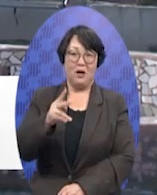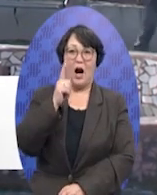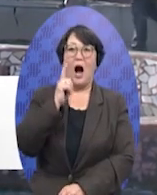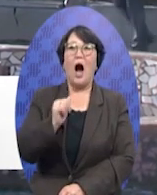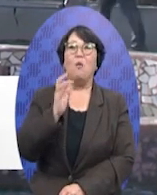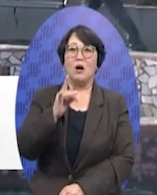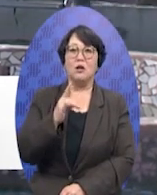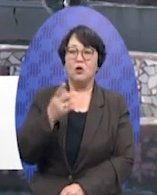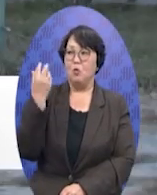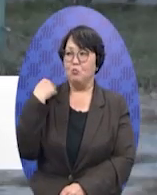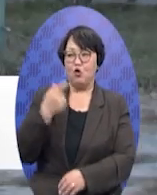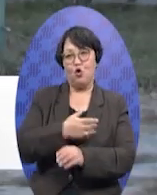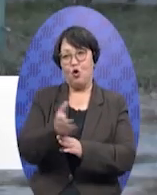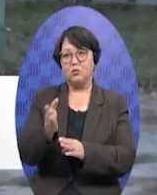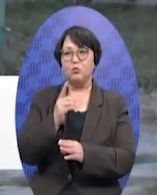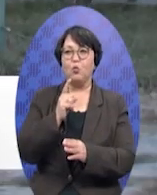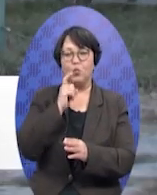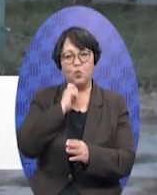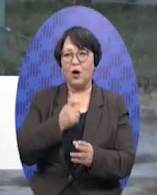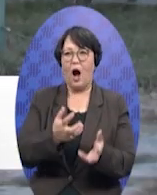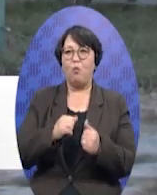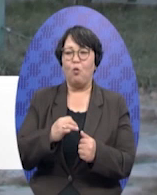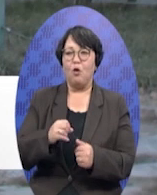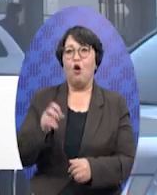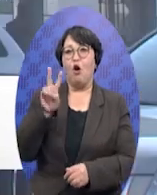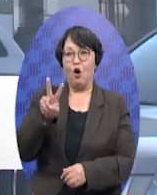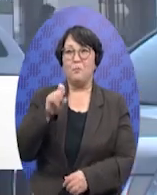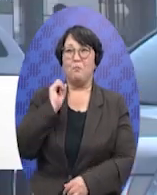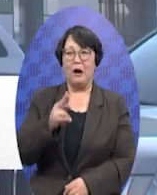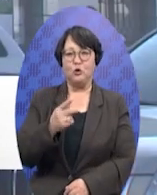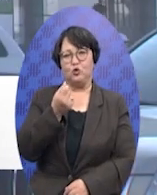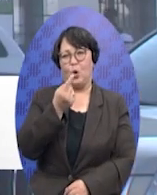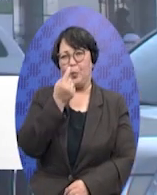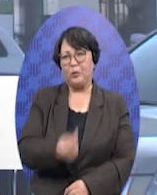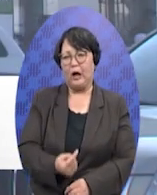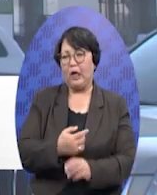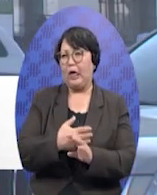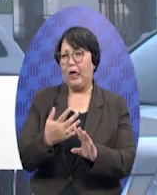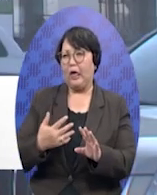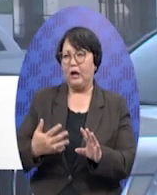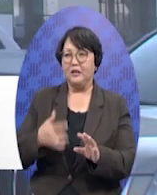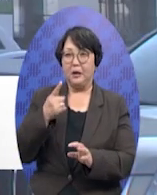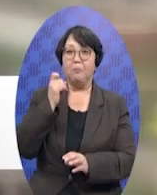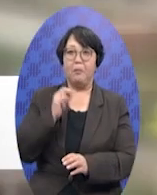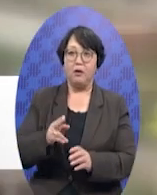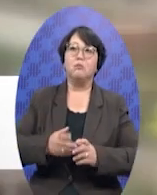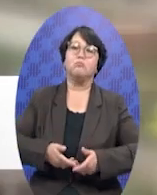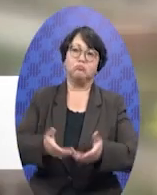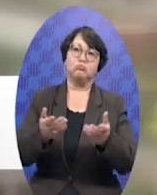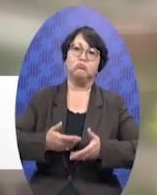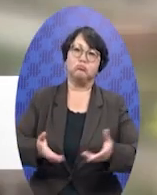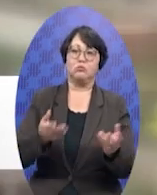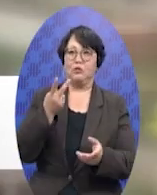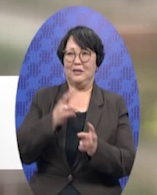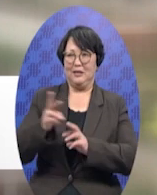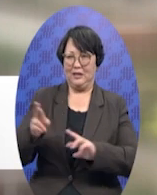байгаа. 2 банк хүсэлт хүлэн авах ч нэлээд удаан хүлээх магадлалтай. 1 банк хэвийн олгож байгаа гэсэн тайлбарыг хэллээ. Улсаас